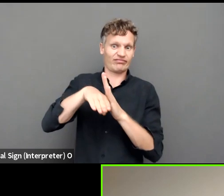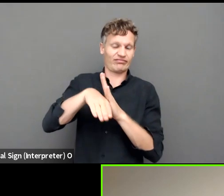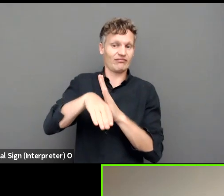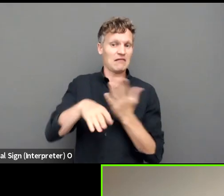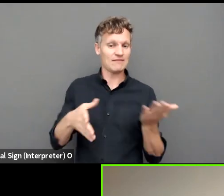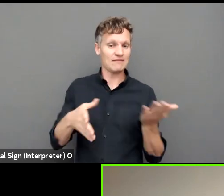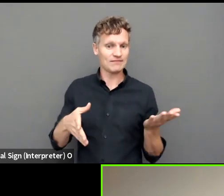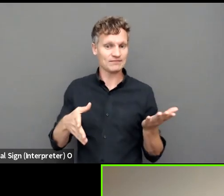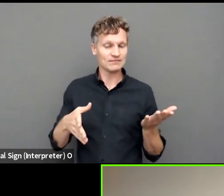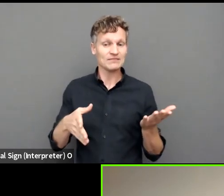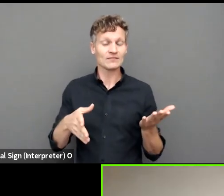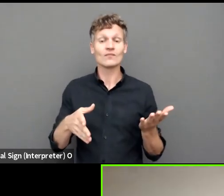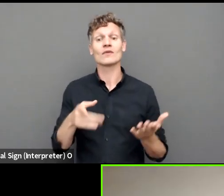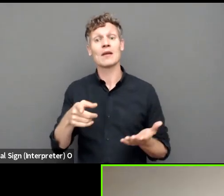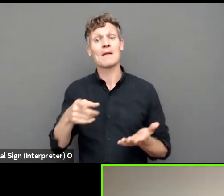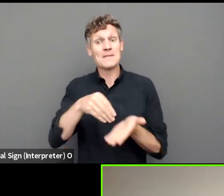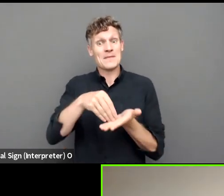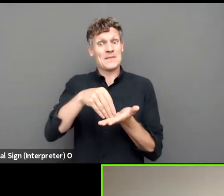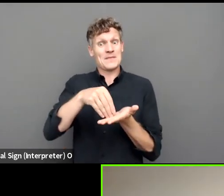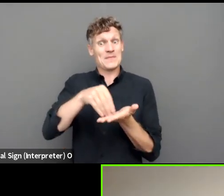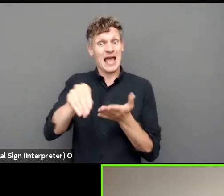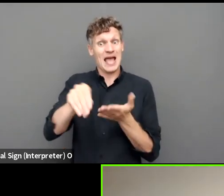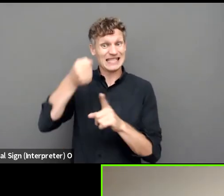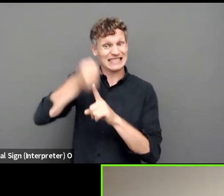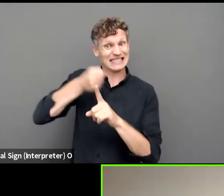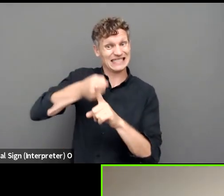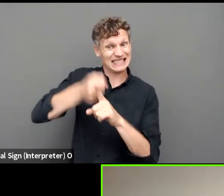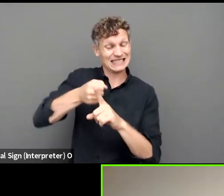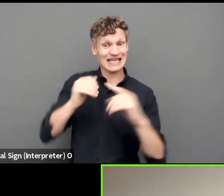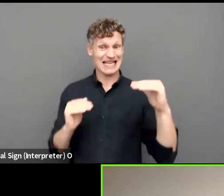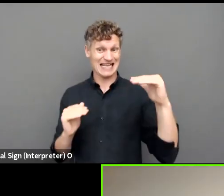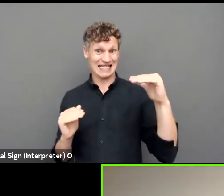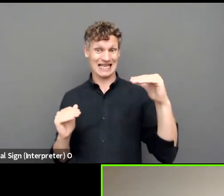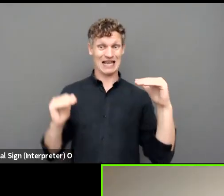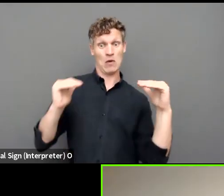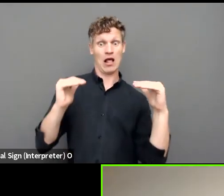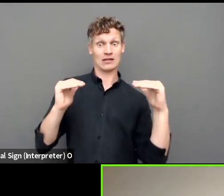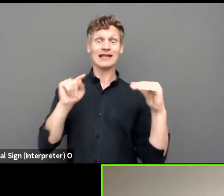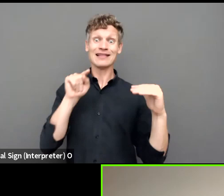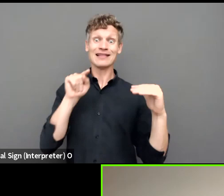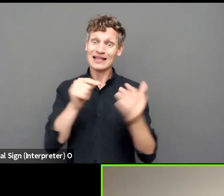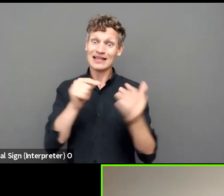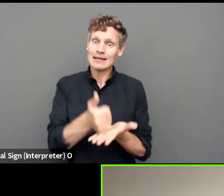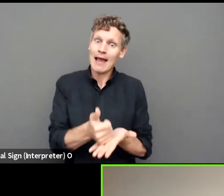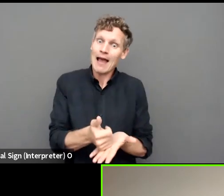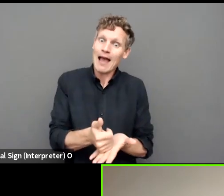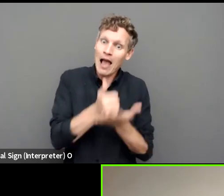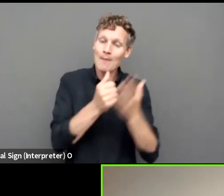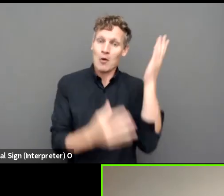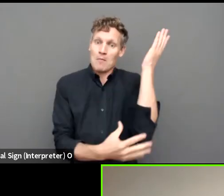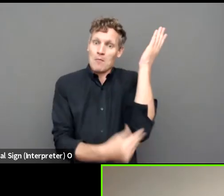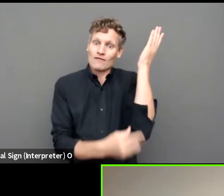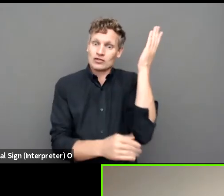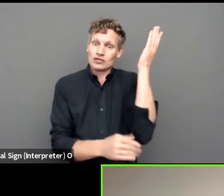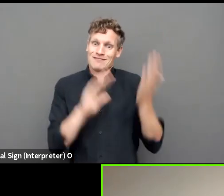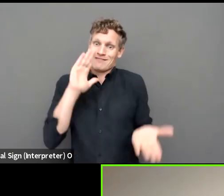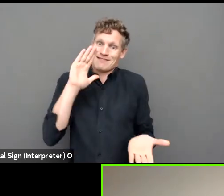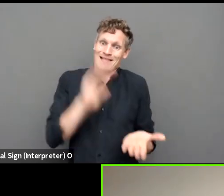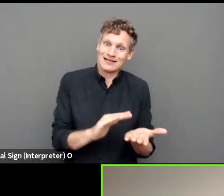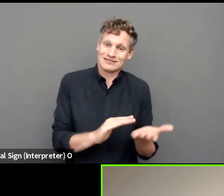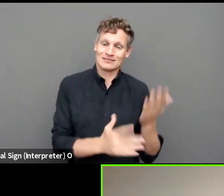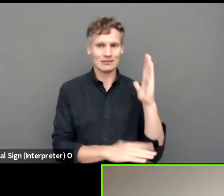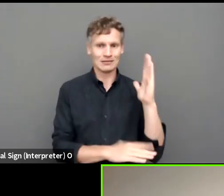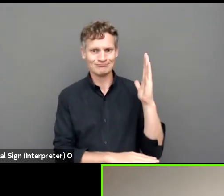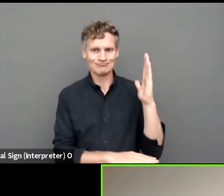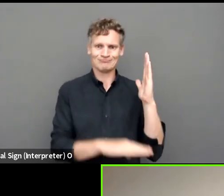dans le monde. Le dernier rapport de la CSI sur les disparités salariales entre hommes et femmes a montré que